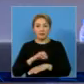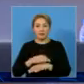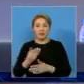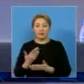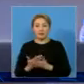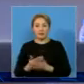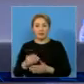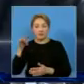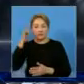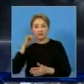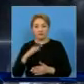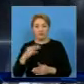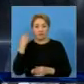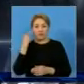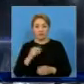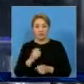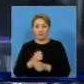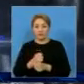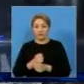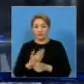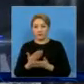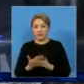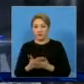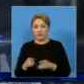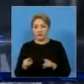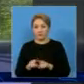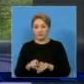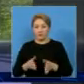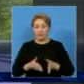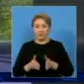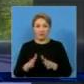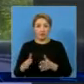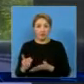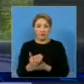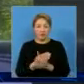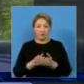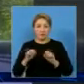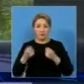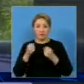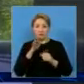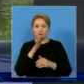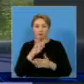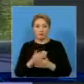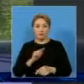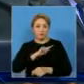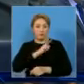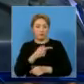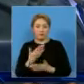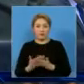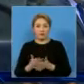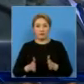нацкомпании «Казавтожол» качественно выполнять работу по содержанию дорог, очистке дорог в зимний период, усилить